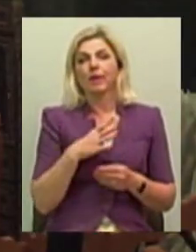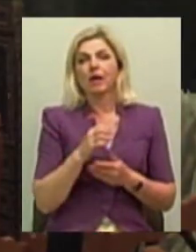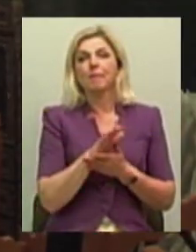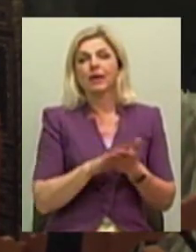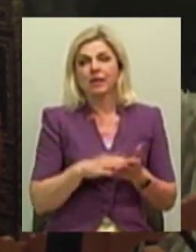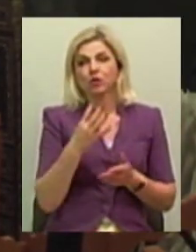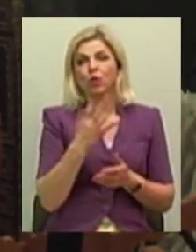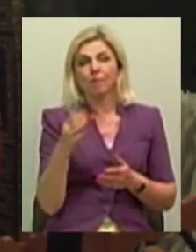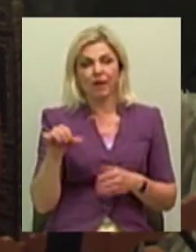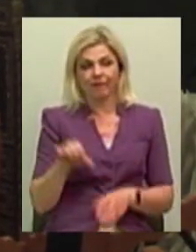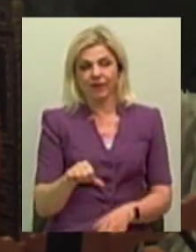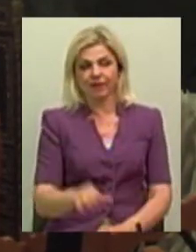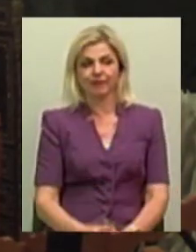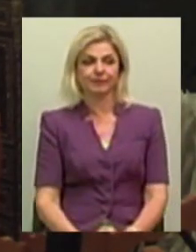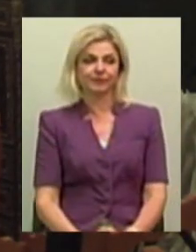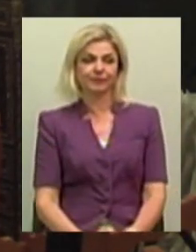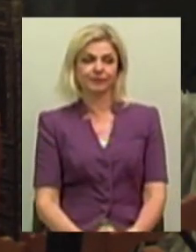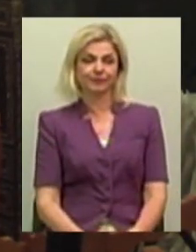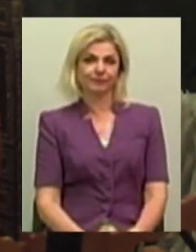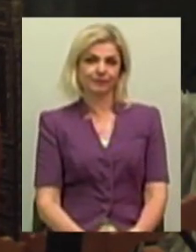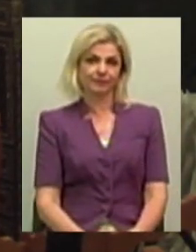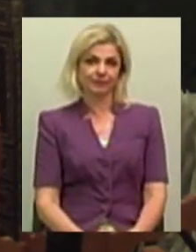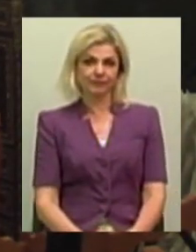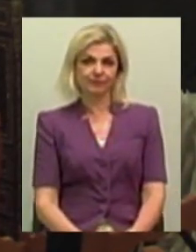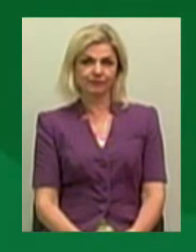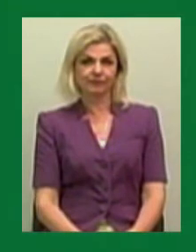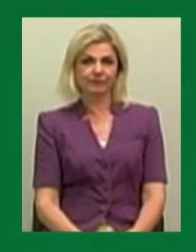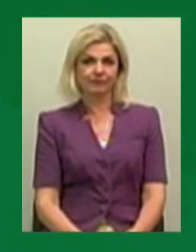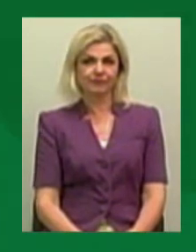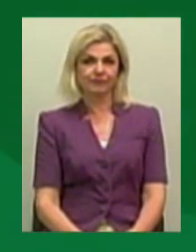хвилин. Світлана Кльосова, Сергій Куропятник. Новини ЮА Миколаїв.